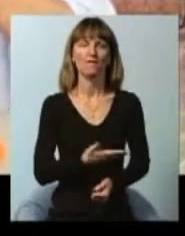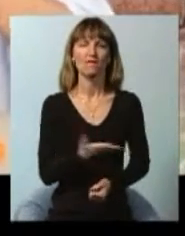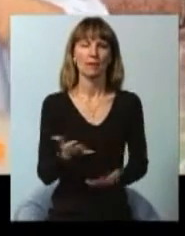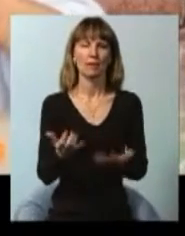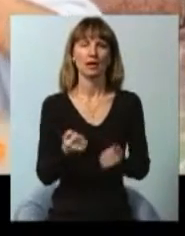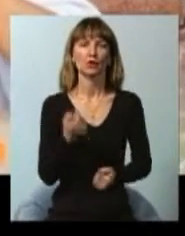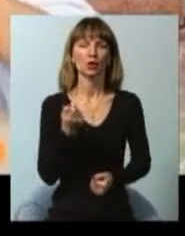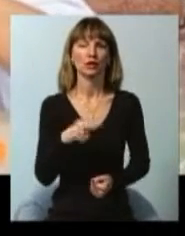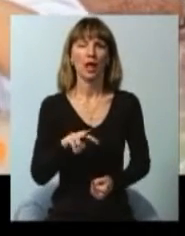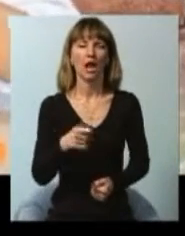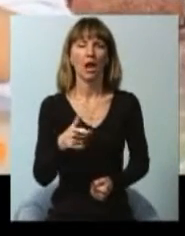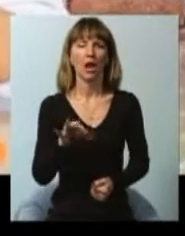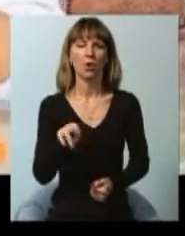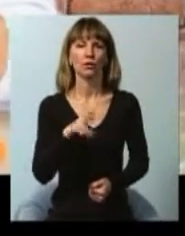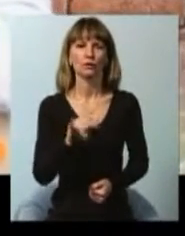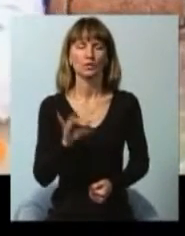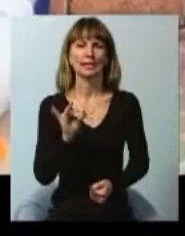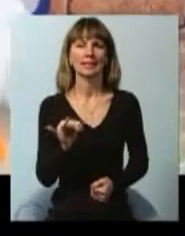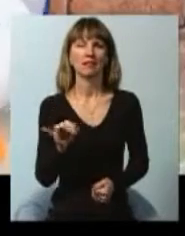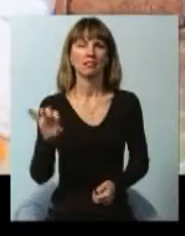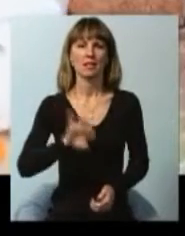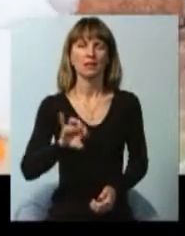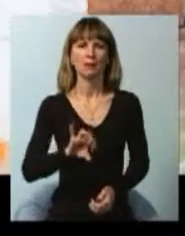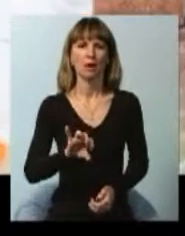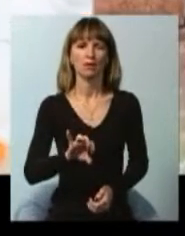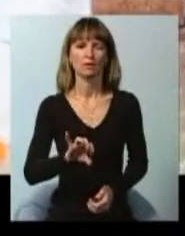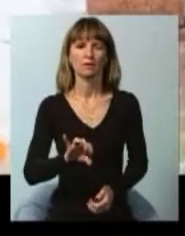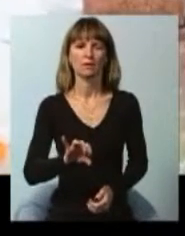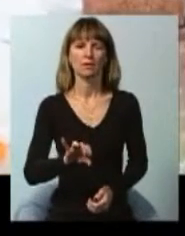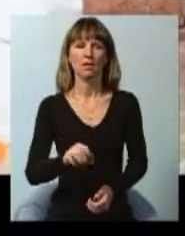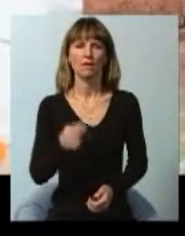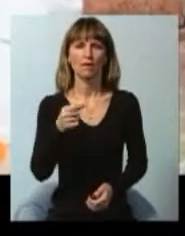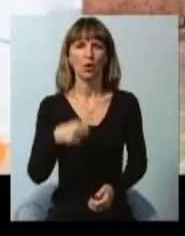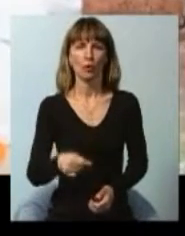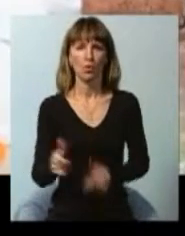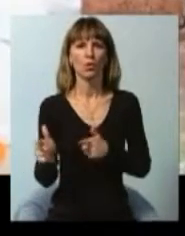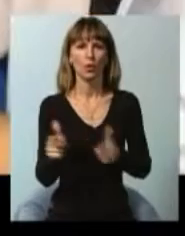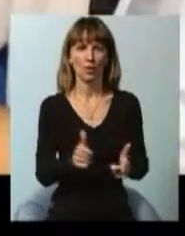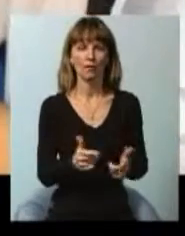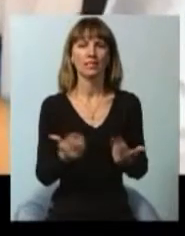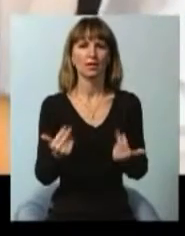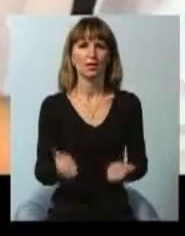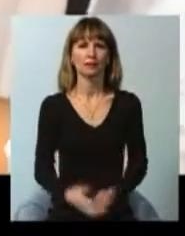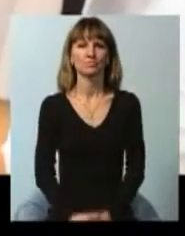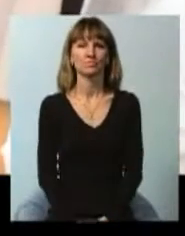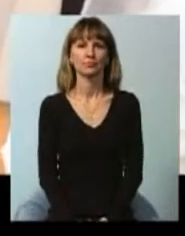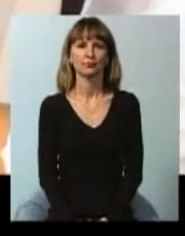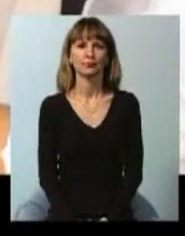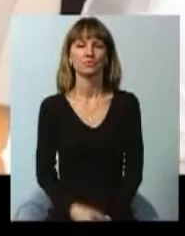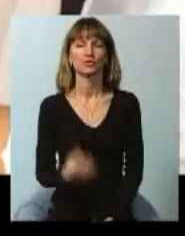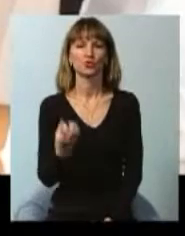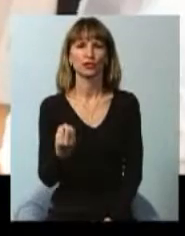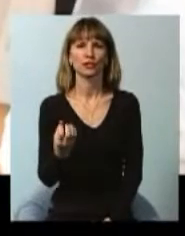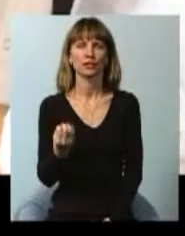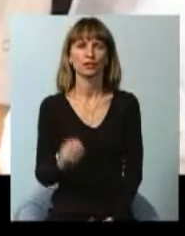берете трошки льоду і насипаєте його прямо сюди у колбу. Готові? Так. Поїхали. Іще, можна